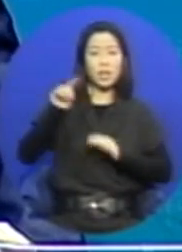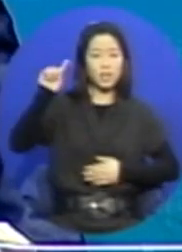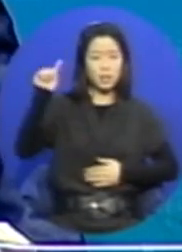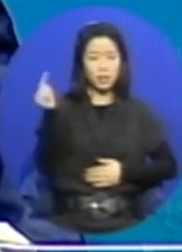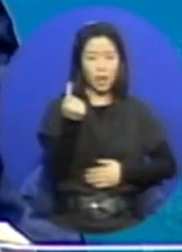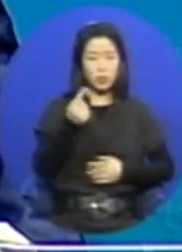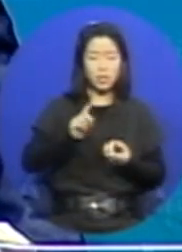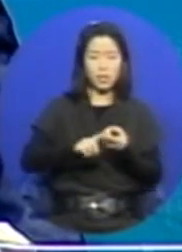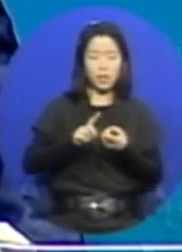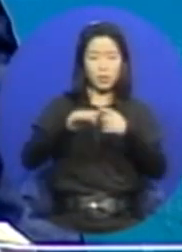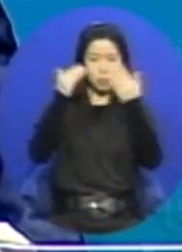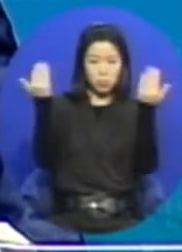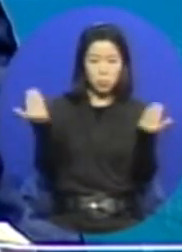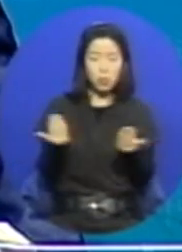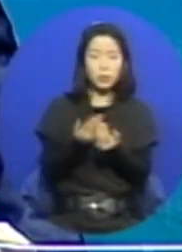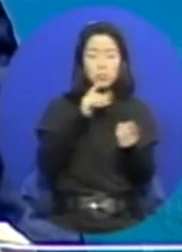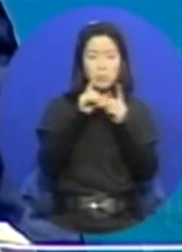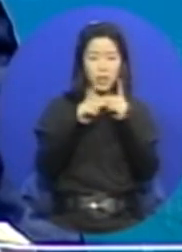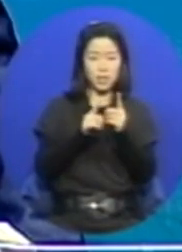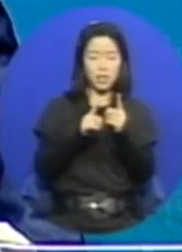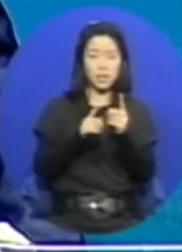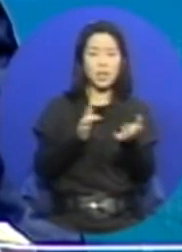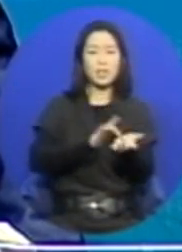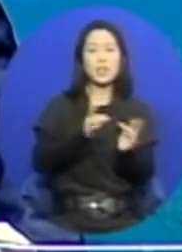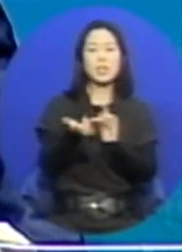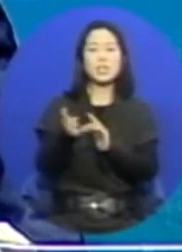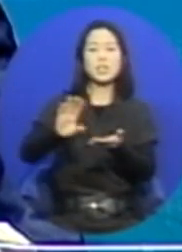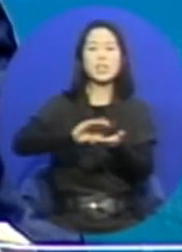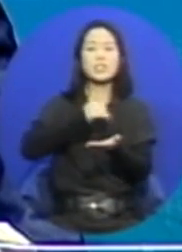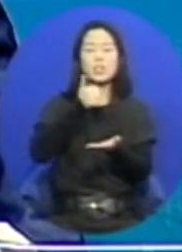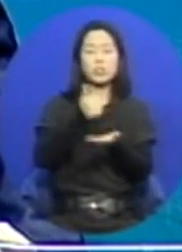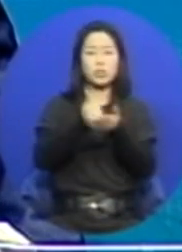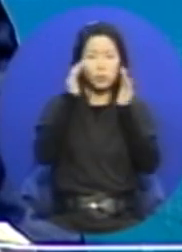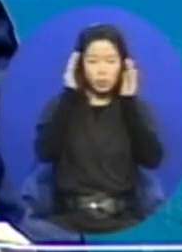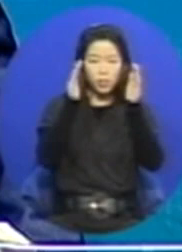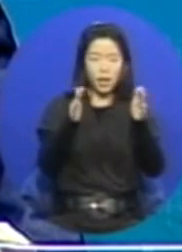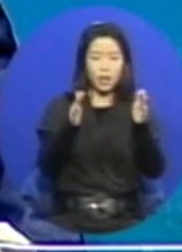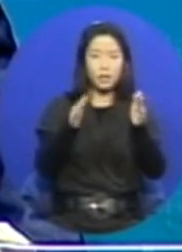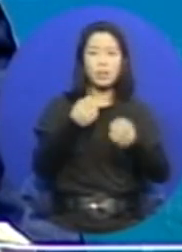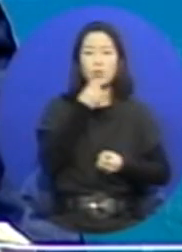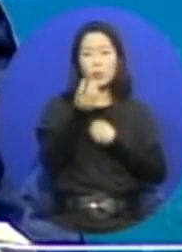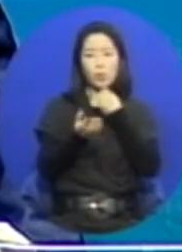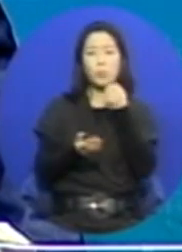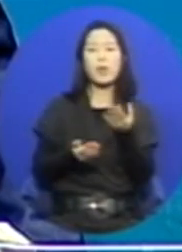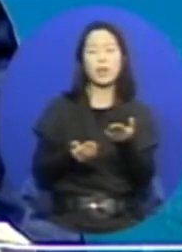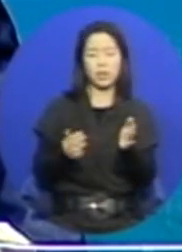말들이 사실은 예수 그리스도를 향한 고백이에요.